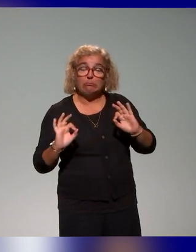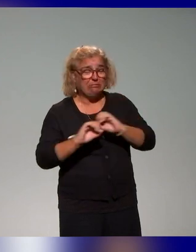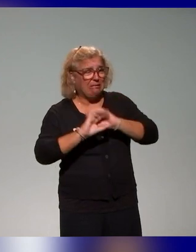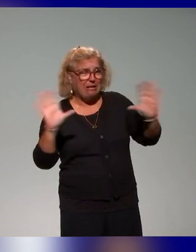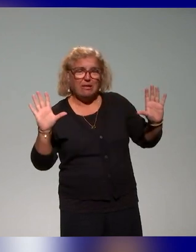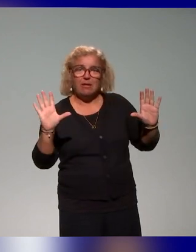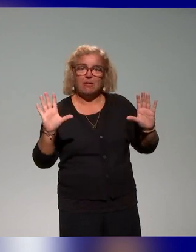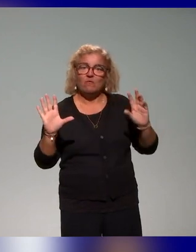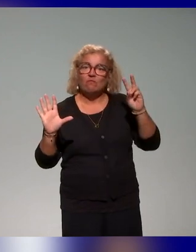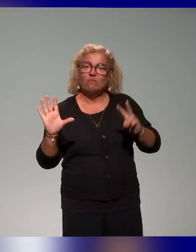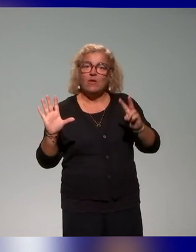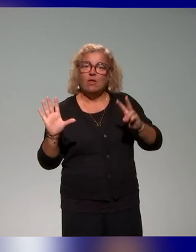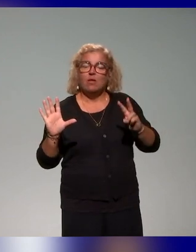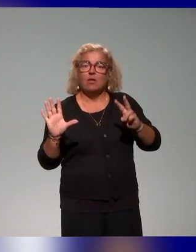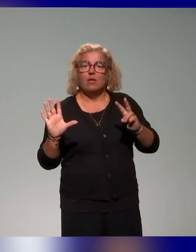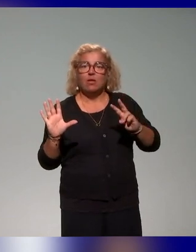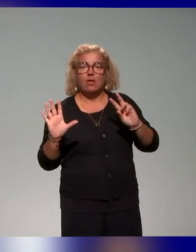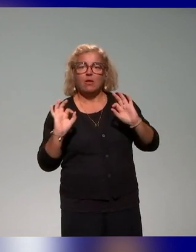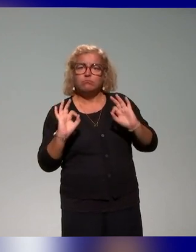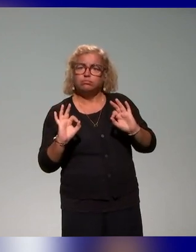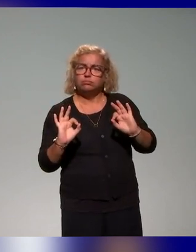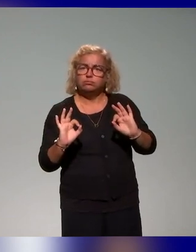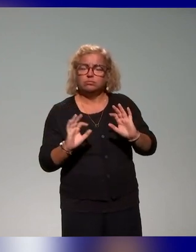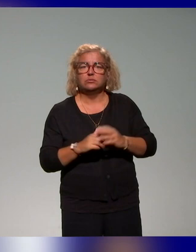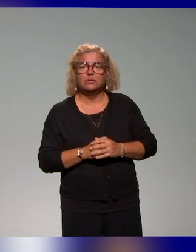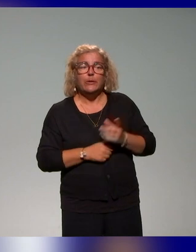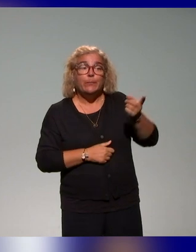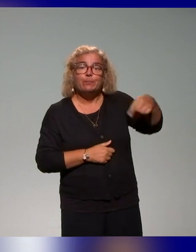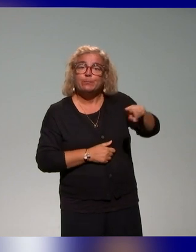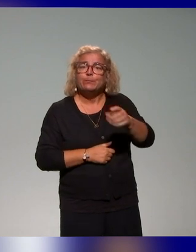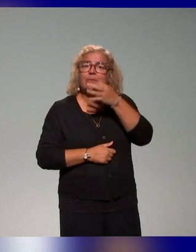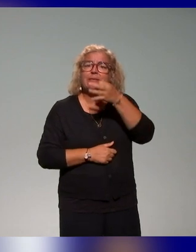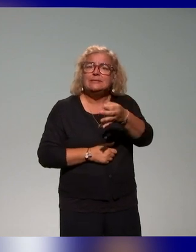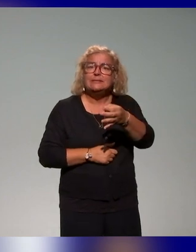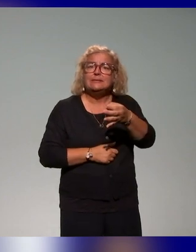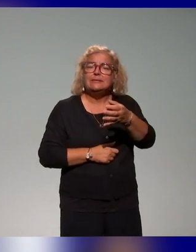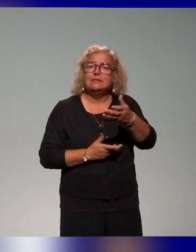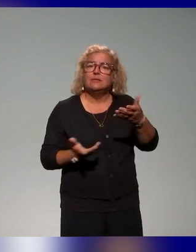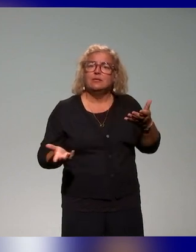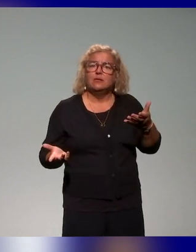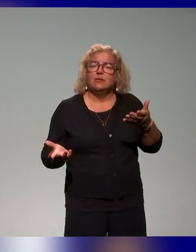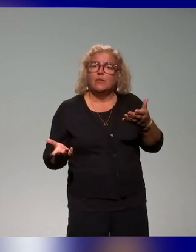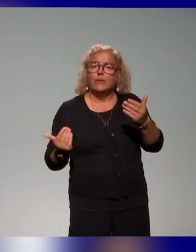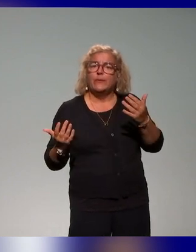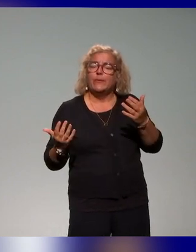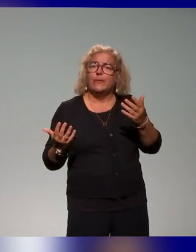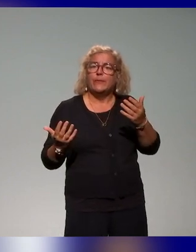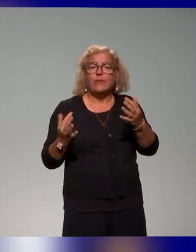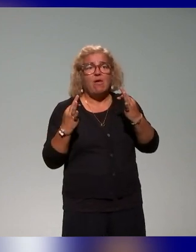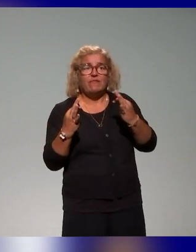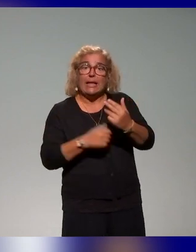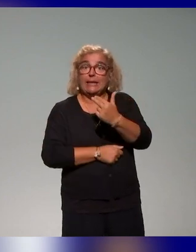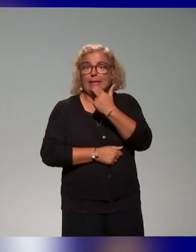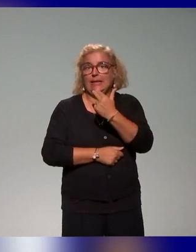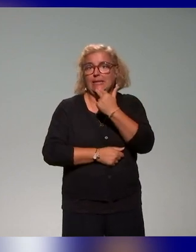clair et très, très pertinent. Tu as beaucoup insisté, tu as eu raison hein, sur les qualités